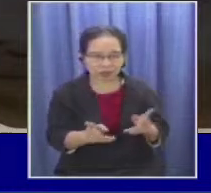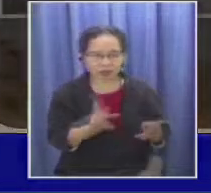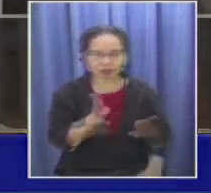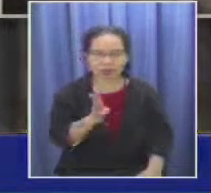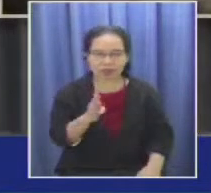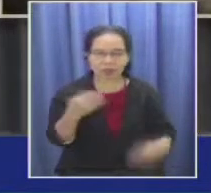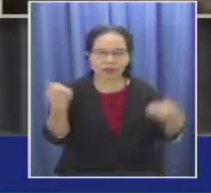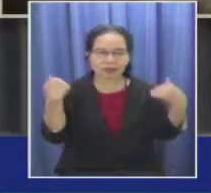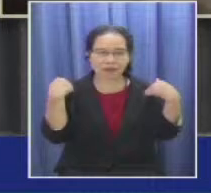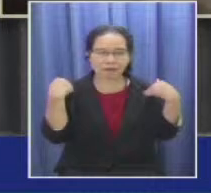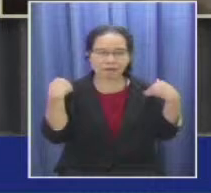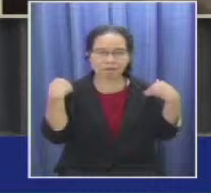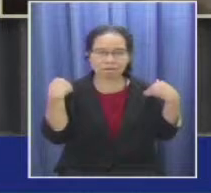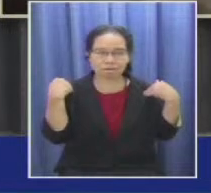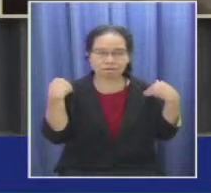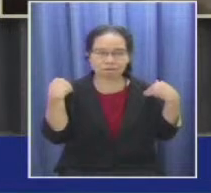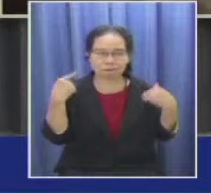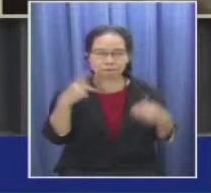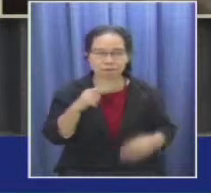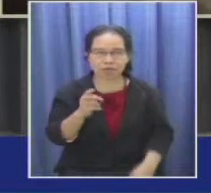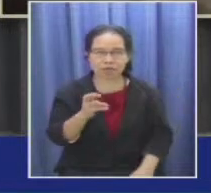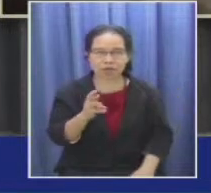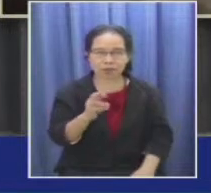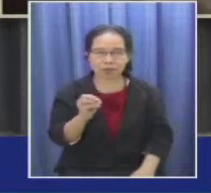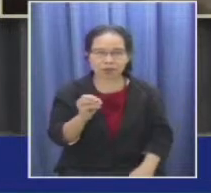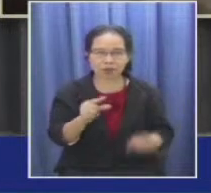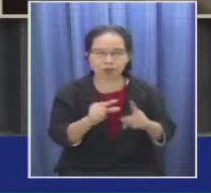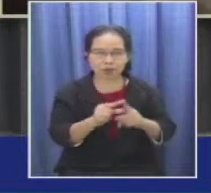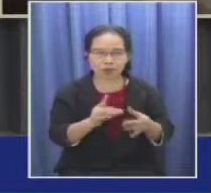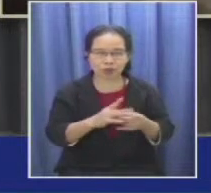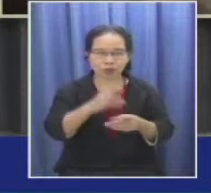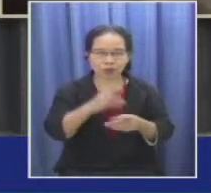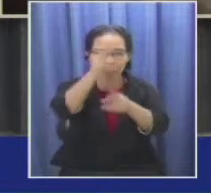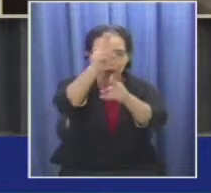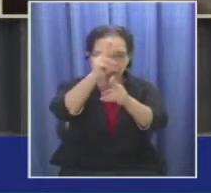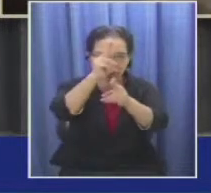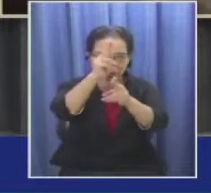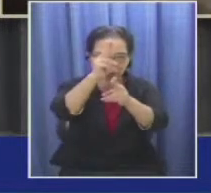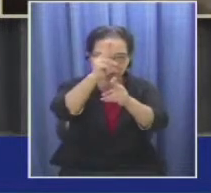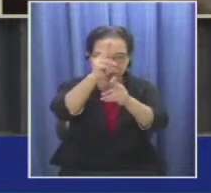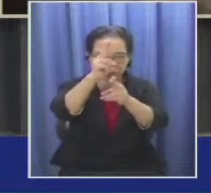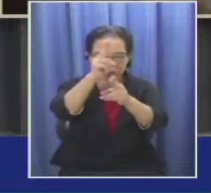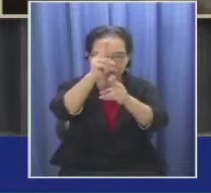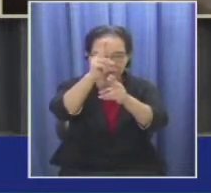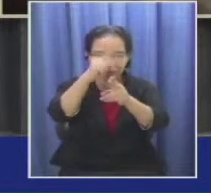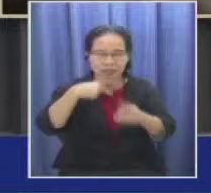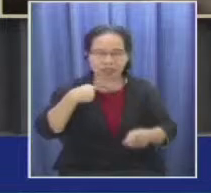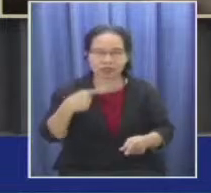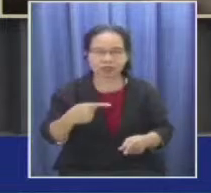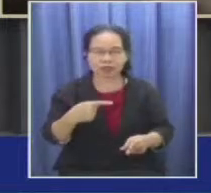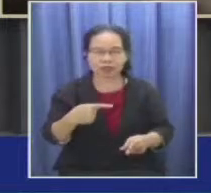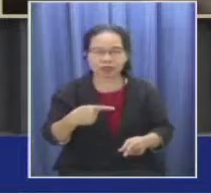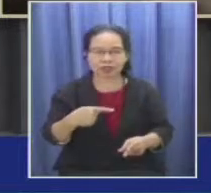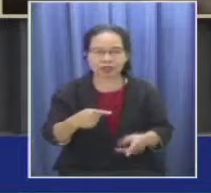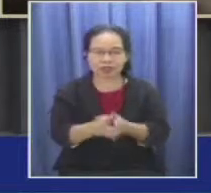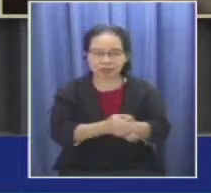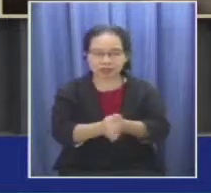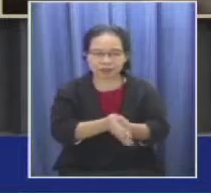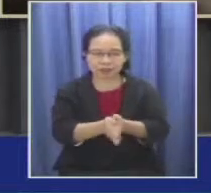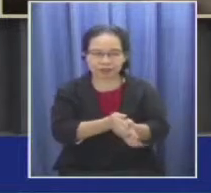Okristoni sei na wo kasa. Okristoni fiti prakope muye na no nkasa.